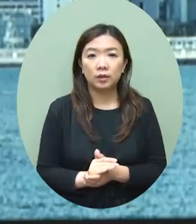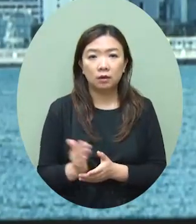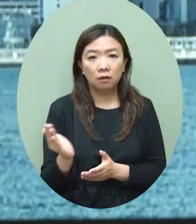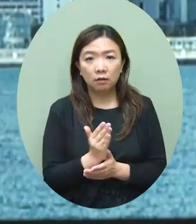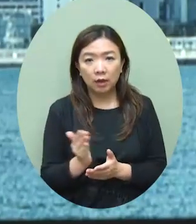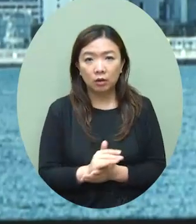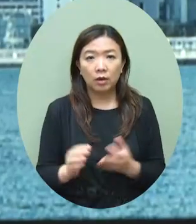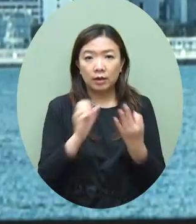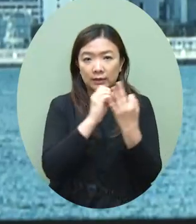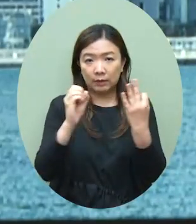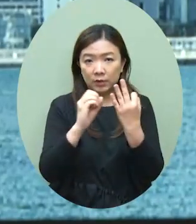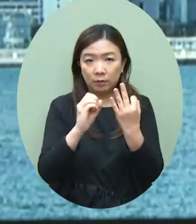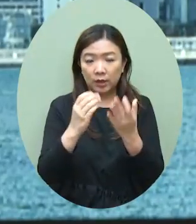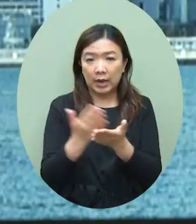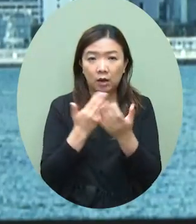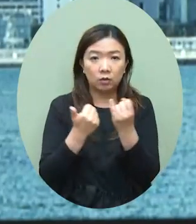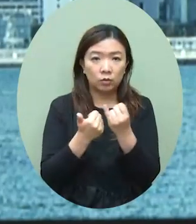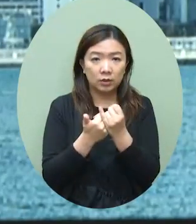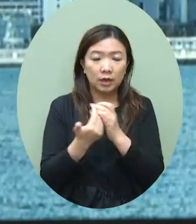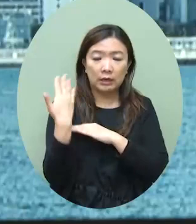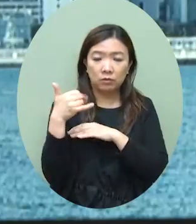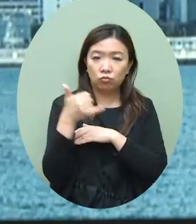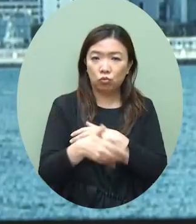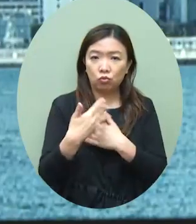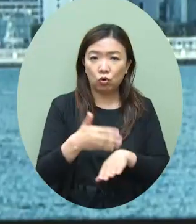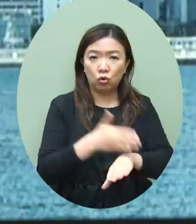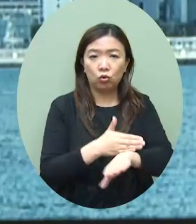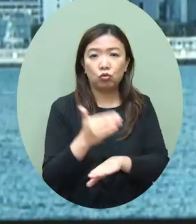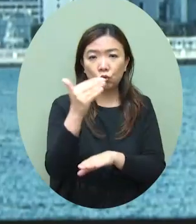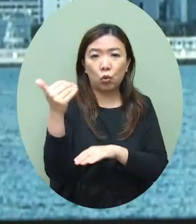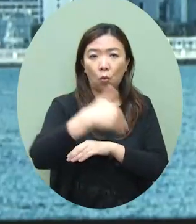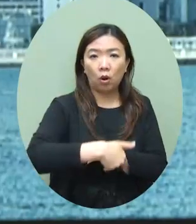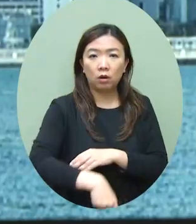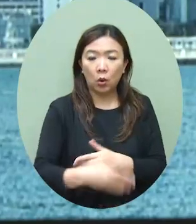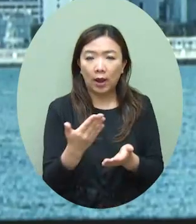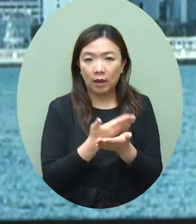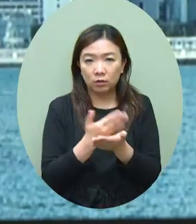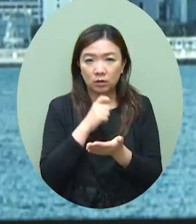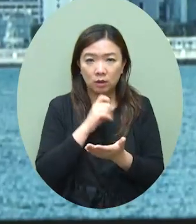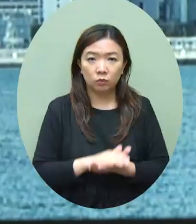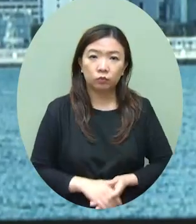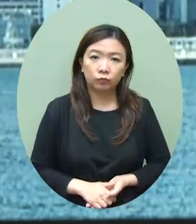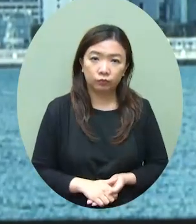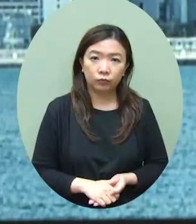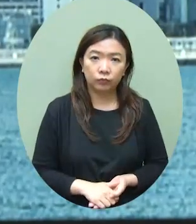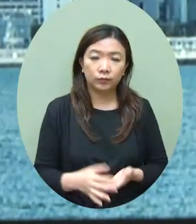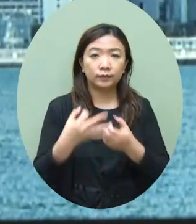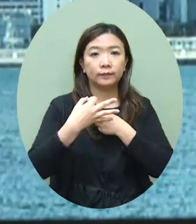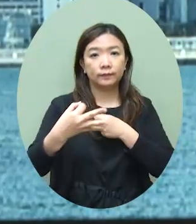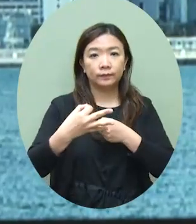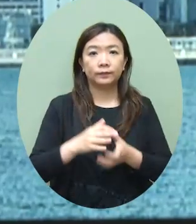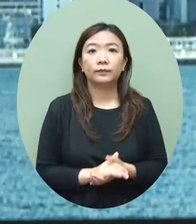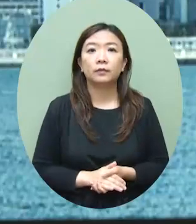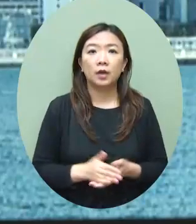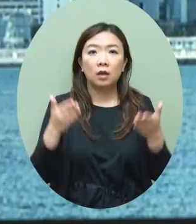有30名嘅考生咧都曾經喺竹篙灣呢度咧係考試嘅。咁第三個當然係